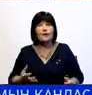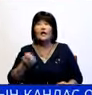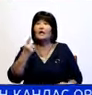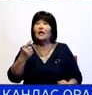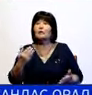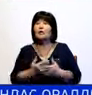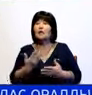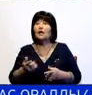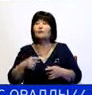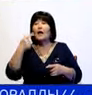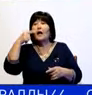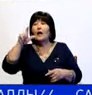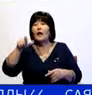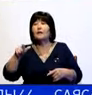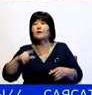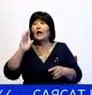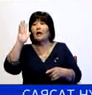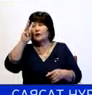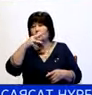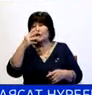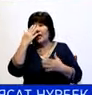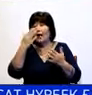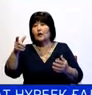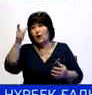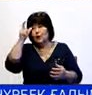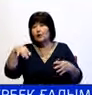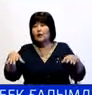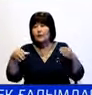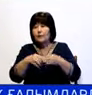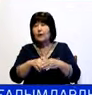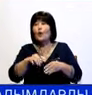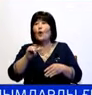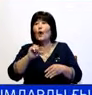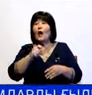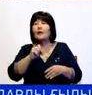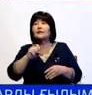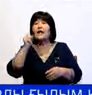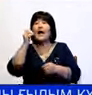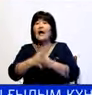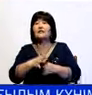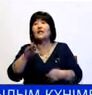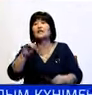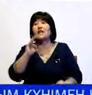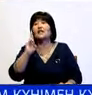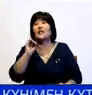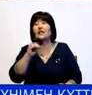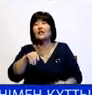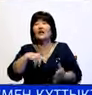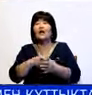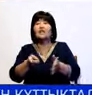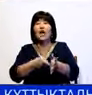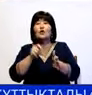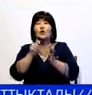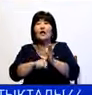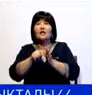жаңалық. Университет ғалымдары алдағы 3 жылда халықаралық Түрк академиясымен бірлесіп, оғыздардың астанасы болған Жанкент қалашығына археологиялық